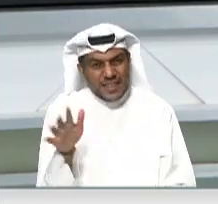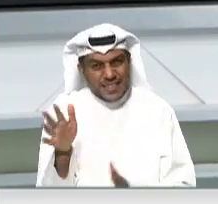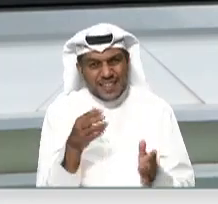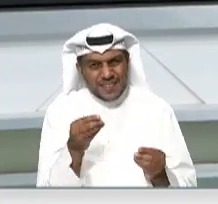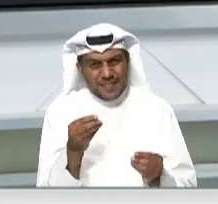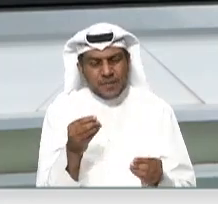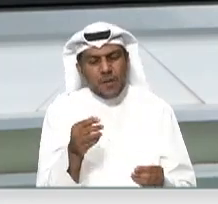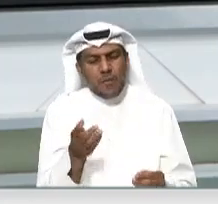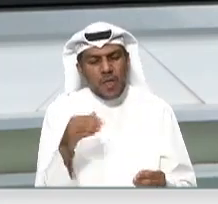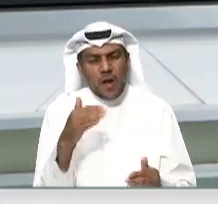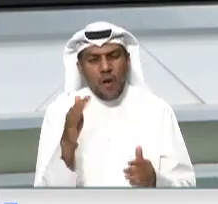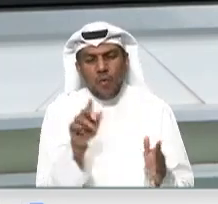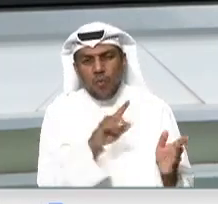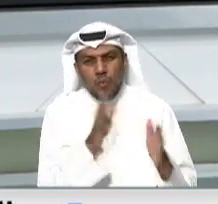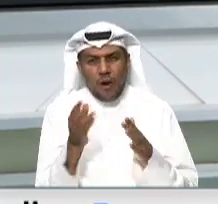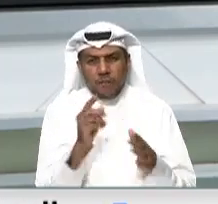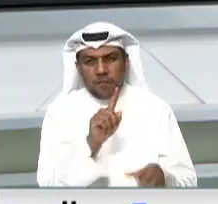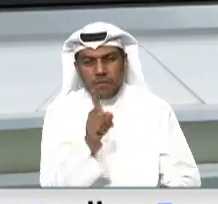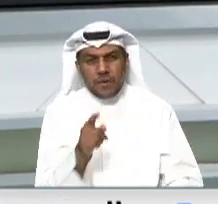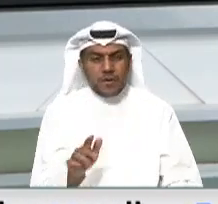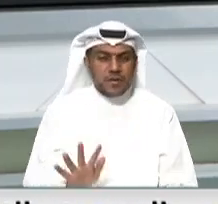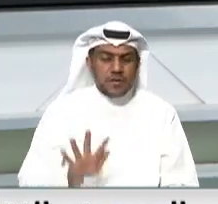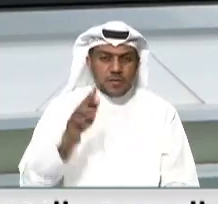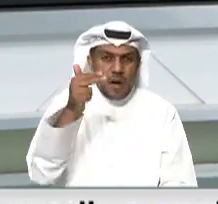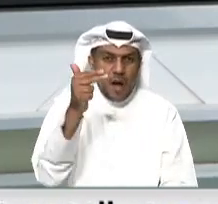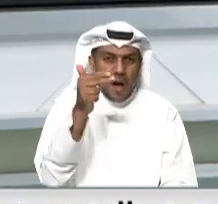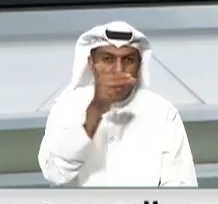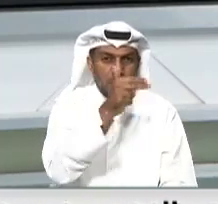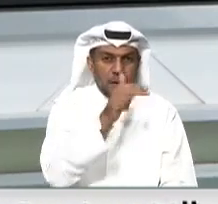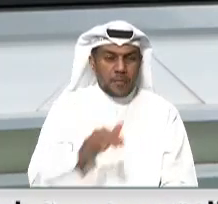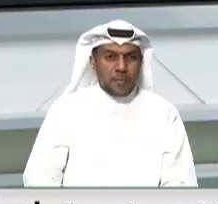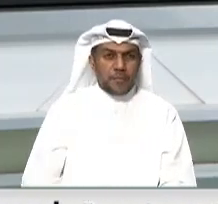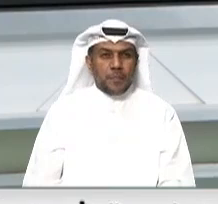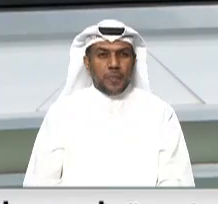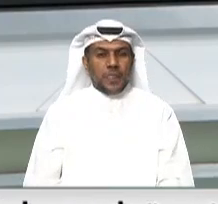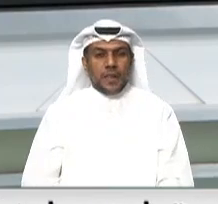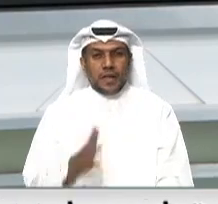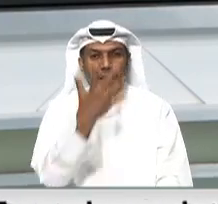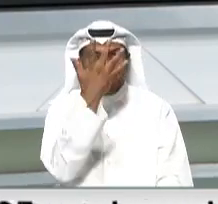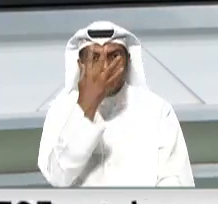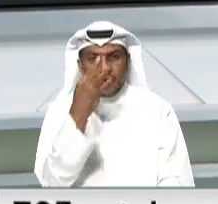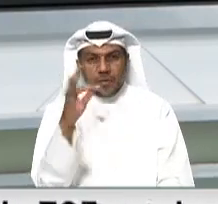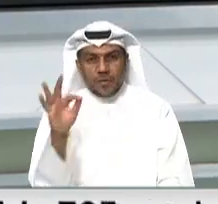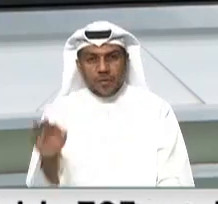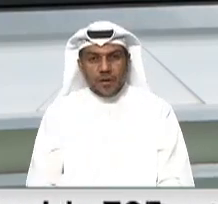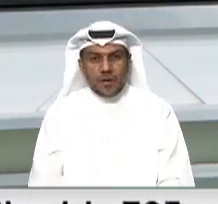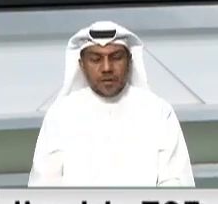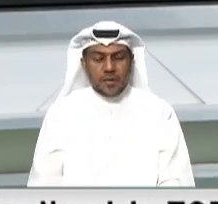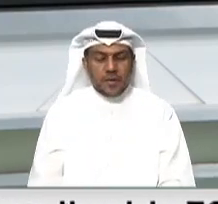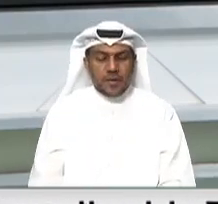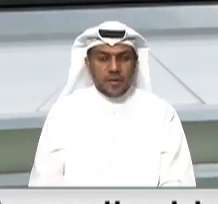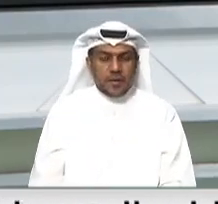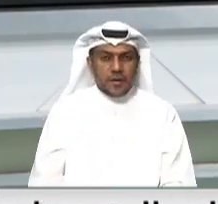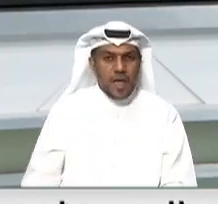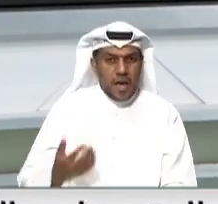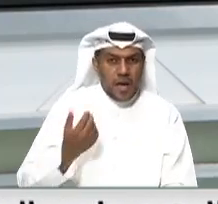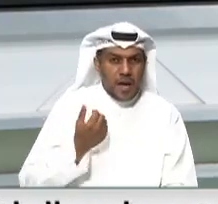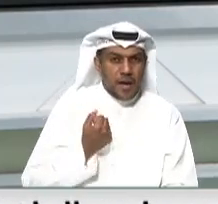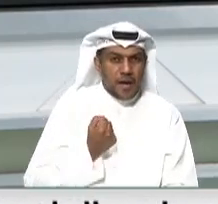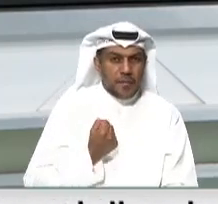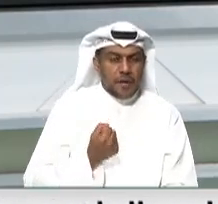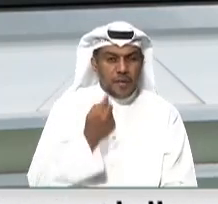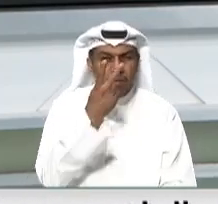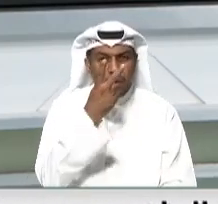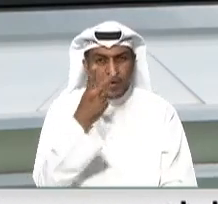وخفيفه السرعه الرياح الشمال الغربيه فيها راح تكون باذن الله 35 العظمى يوم الغد في يوم الاربعاء مع برج السحبه 22